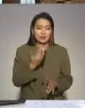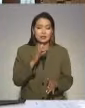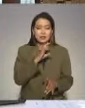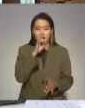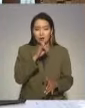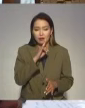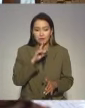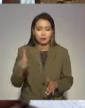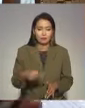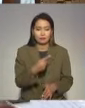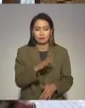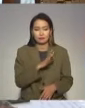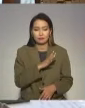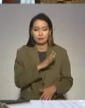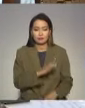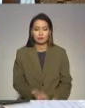Казахстана.